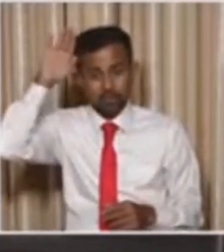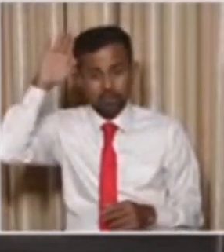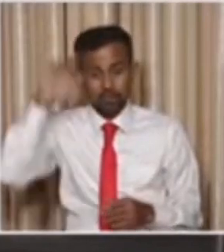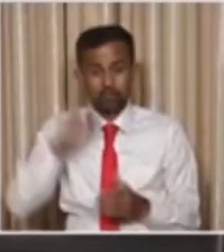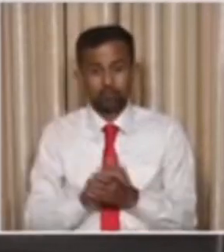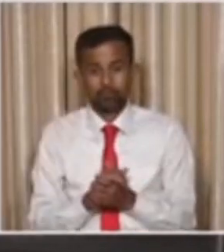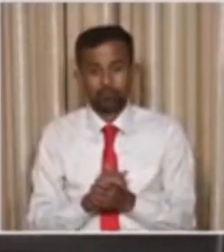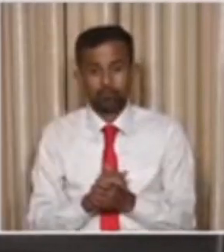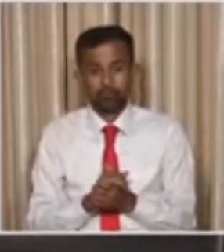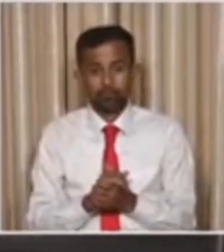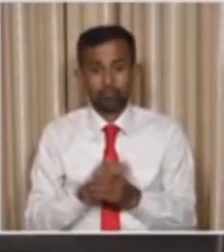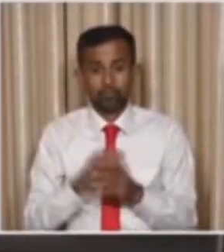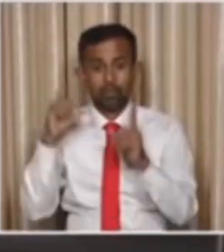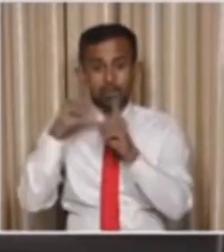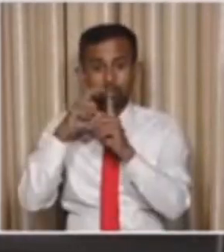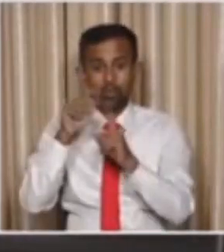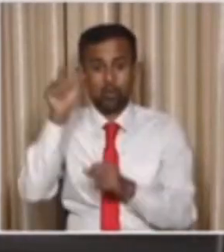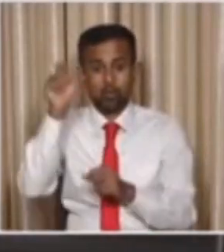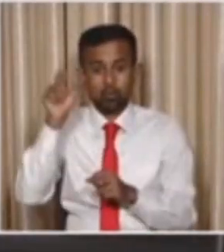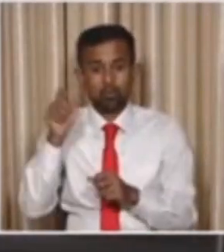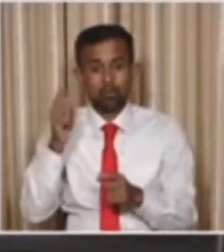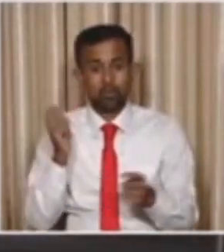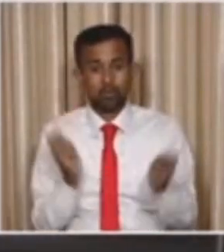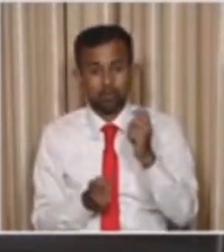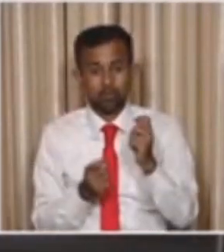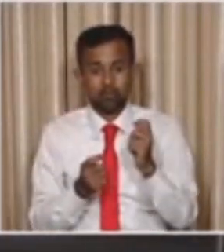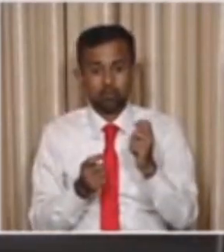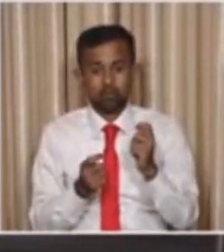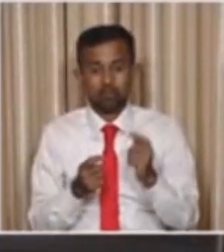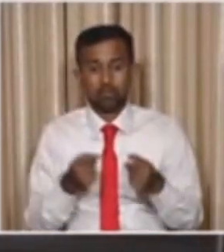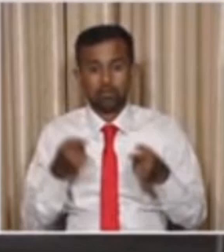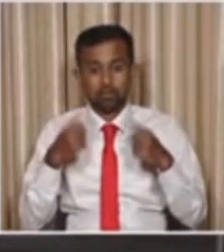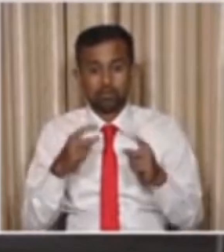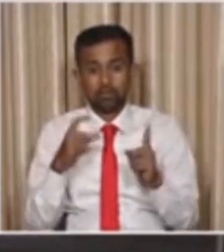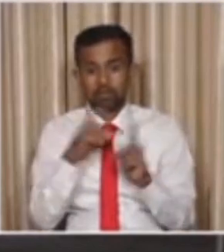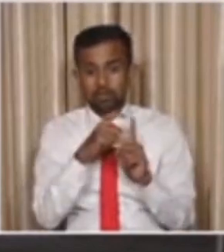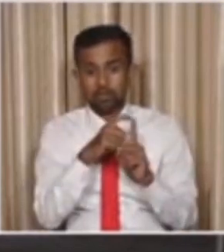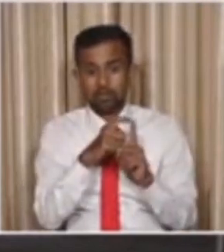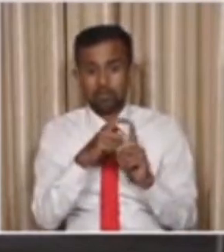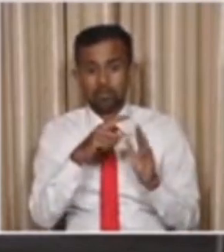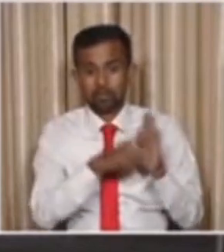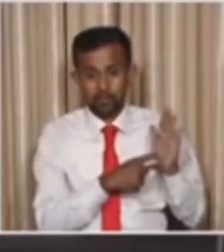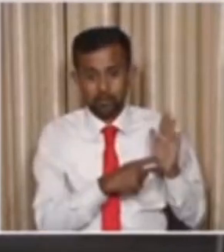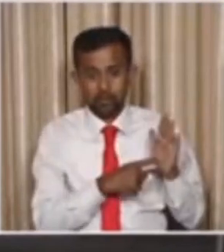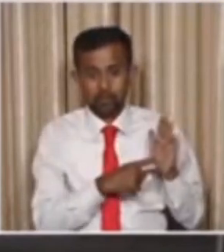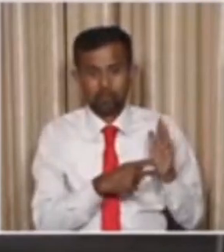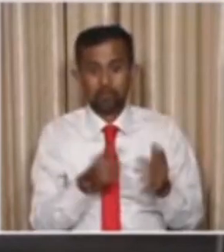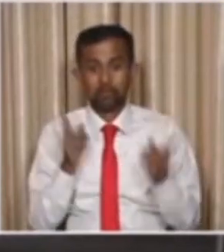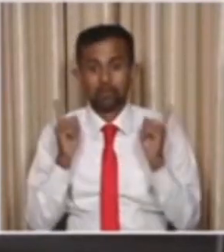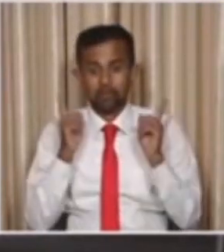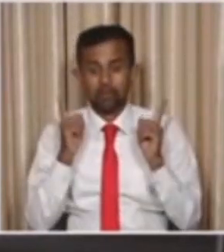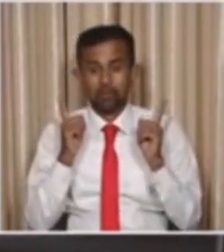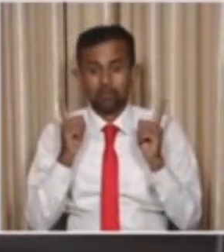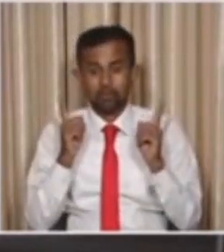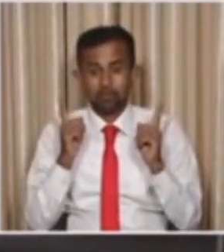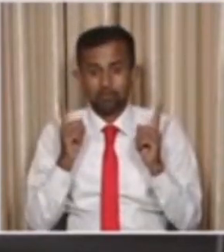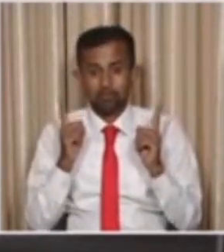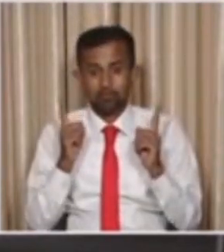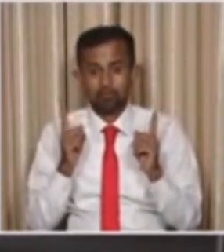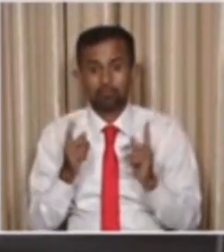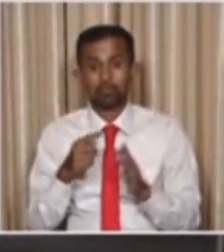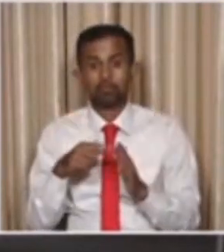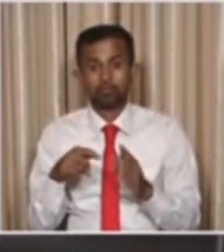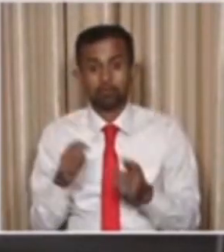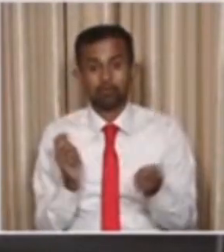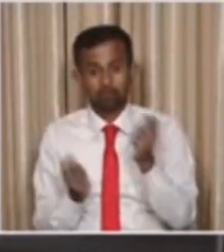रोईडे सर डोनाल्ड ब्रैडमन श्रीलंका क्रिकेट इट पास डेनिस रिलेला जेफ थॉमसन श्रीलंका विवेन रिचर्ड्स